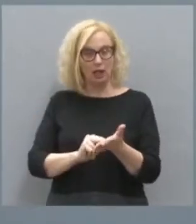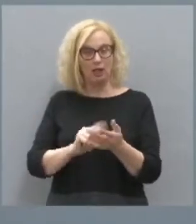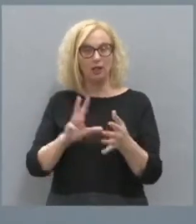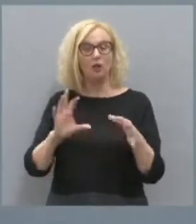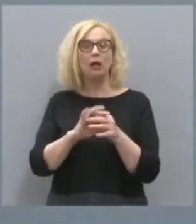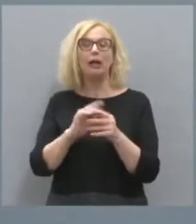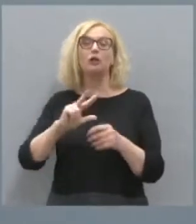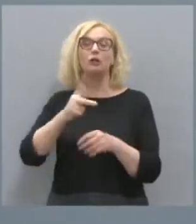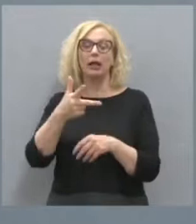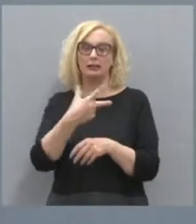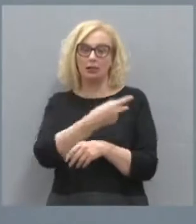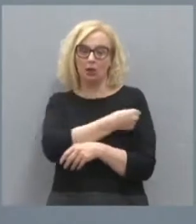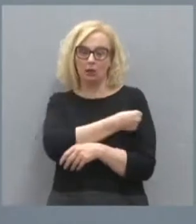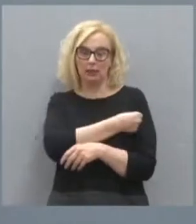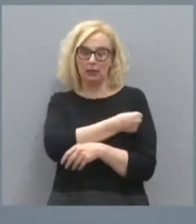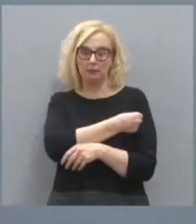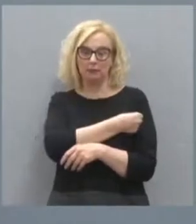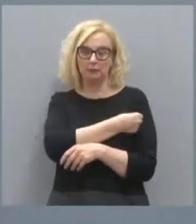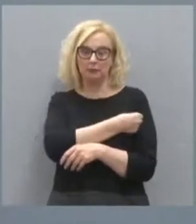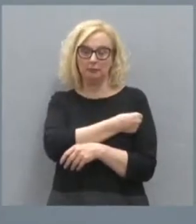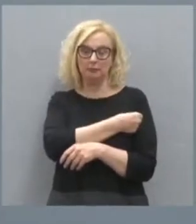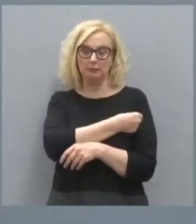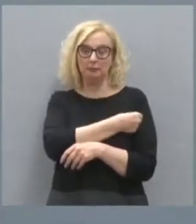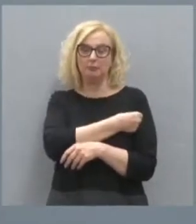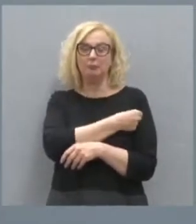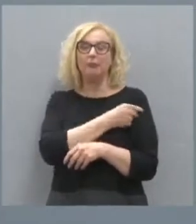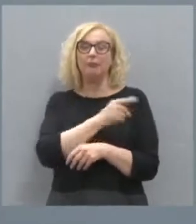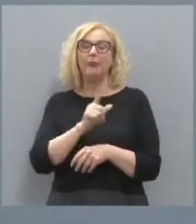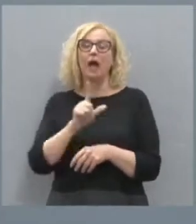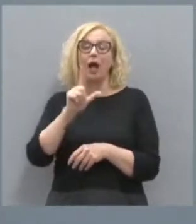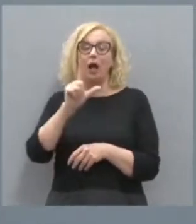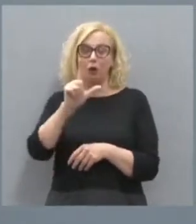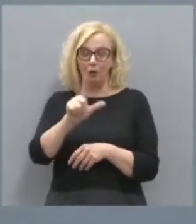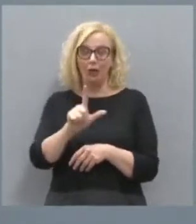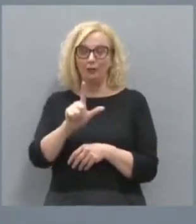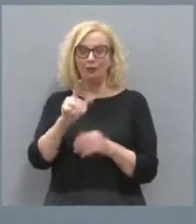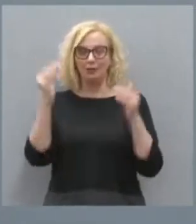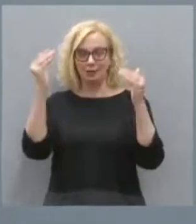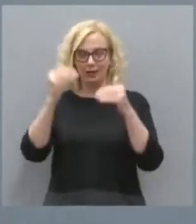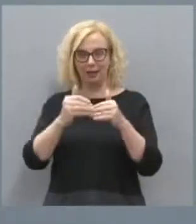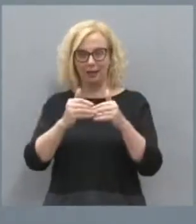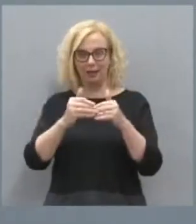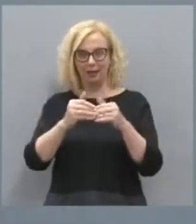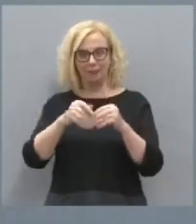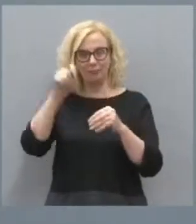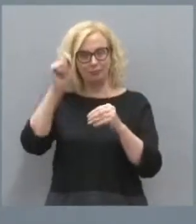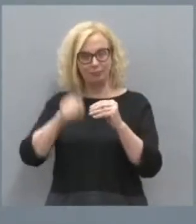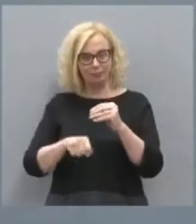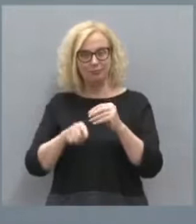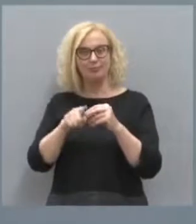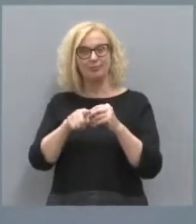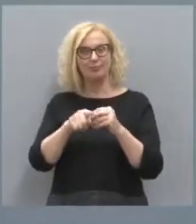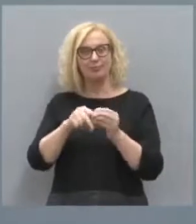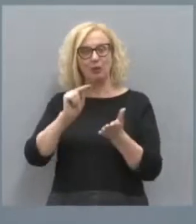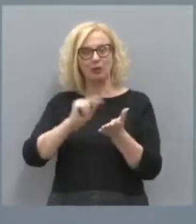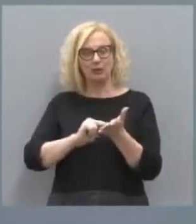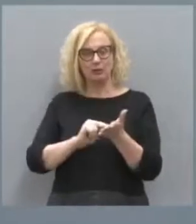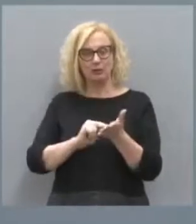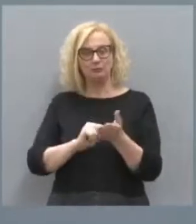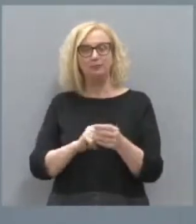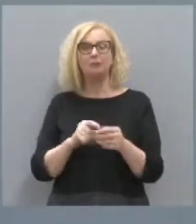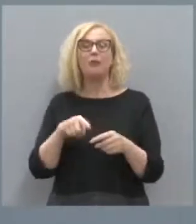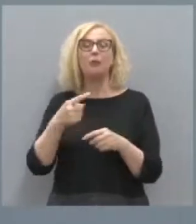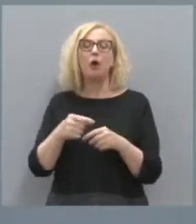dosi da lunedì sera si parte alle 6 della mattina